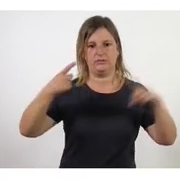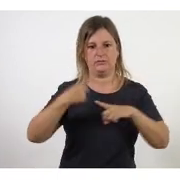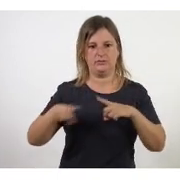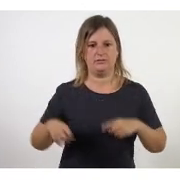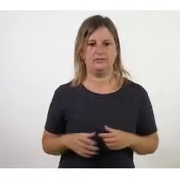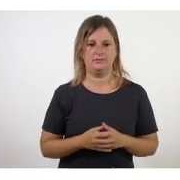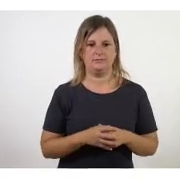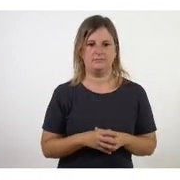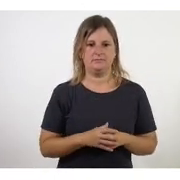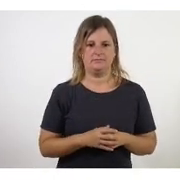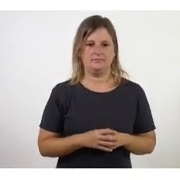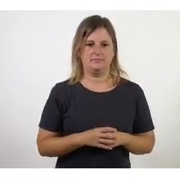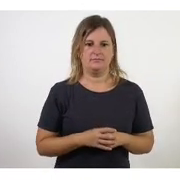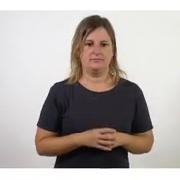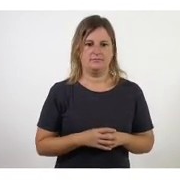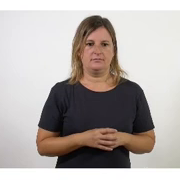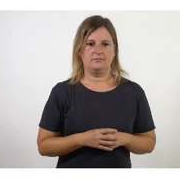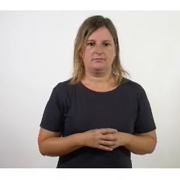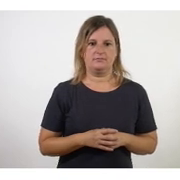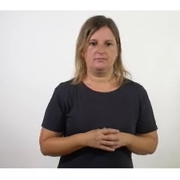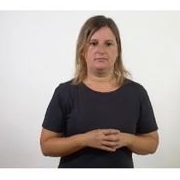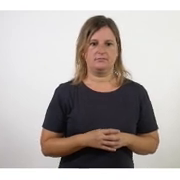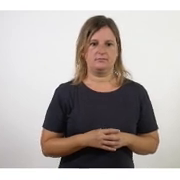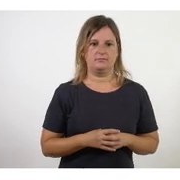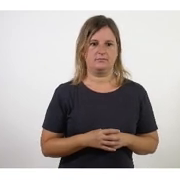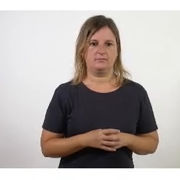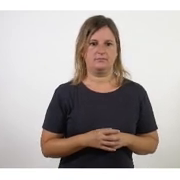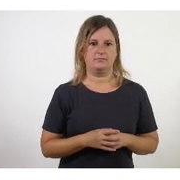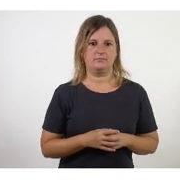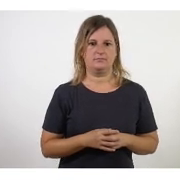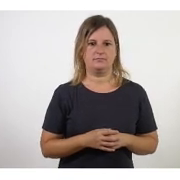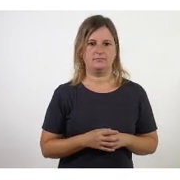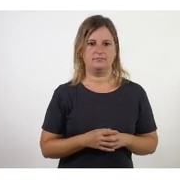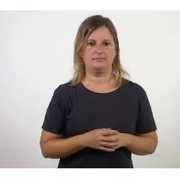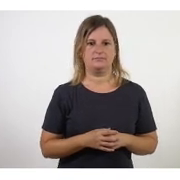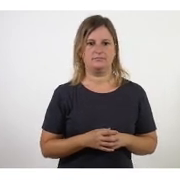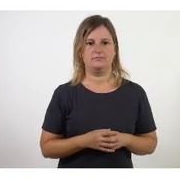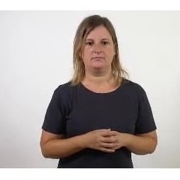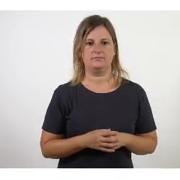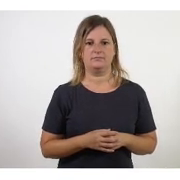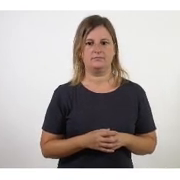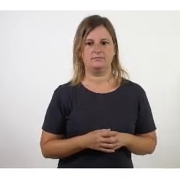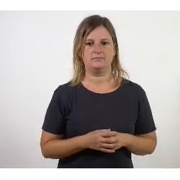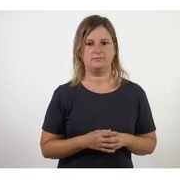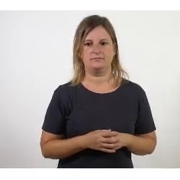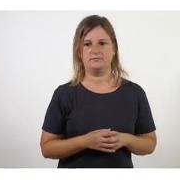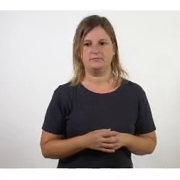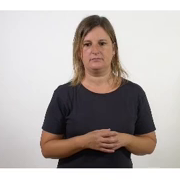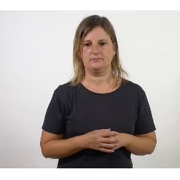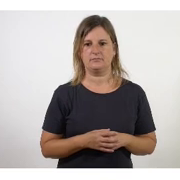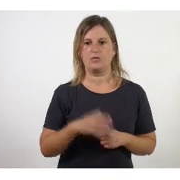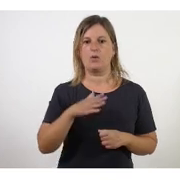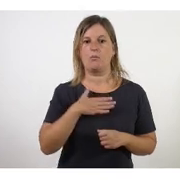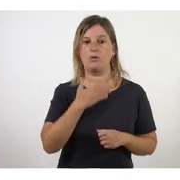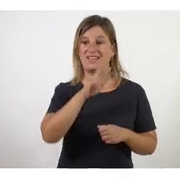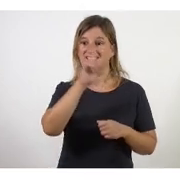de l'Agenda 2030 pel desenvolupament sostenible, i hem aprofitat aquesta data per fer una jornada interna amb tota la... Baixant-li el volum